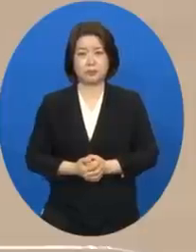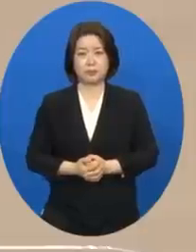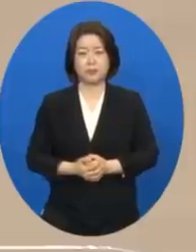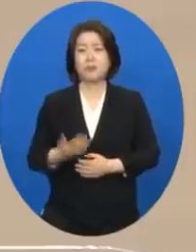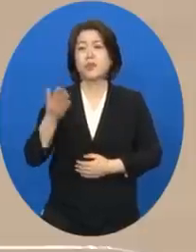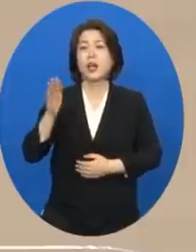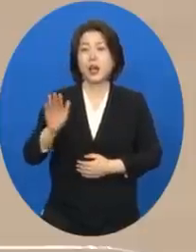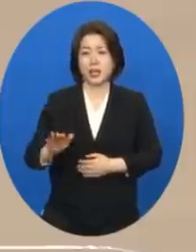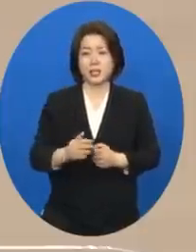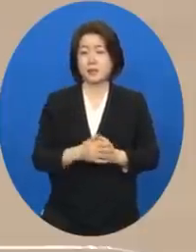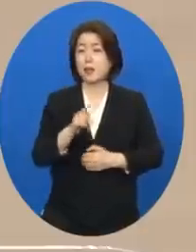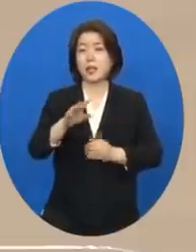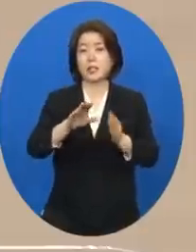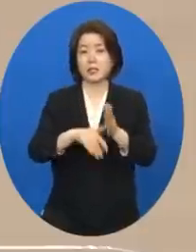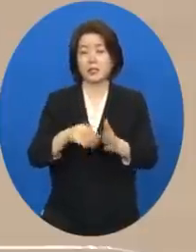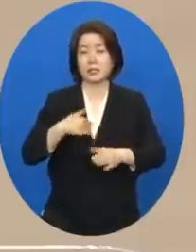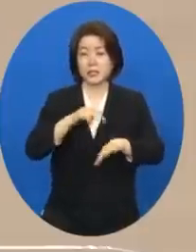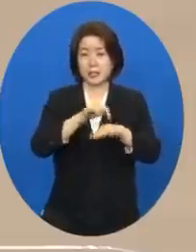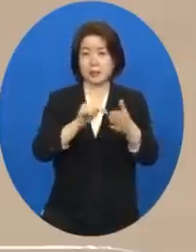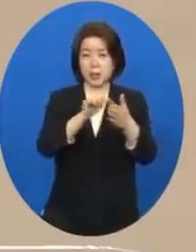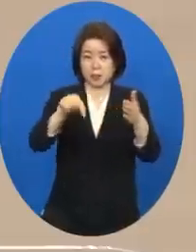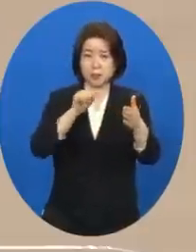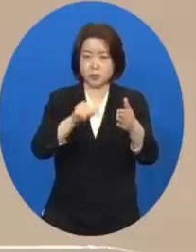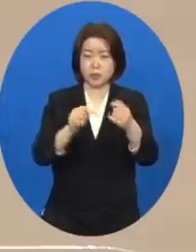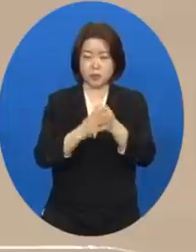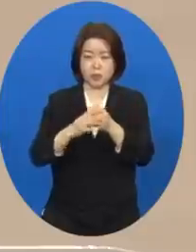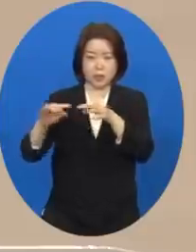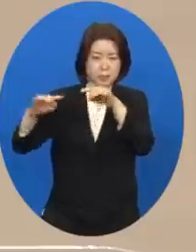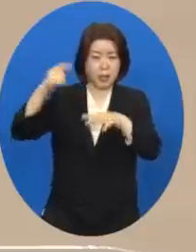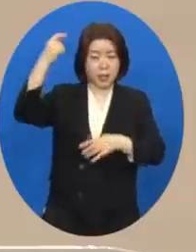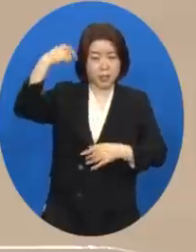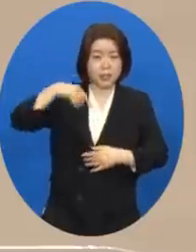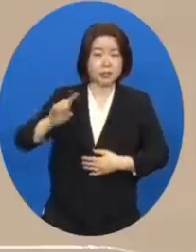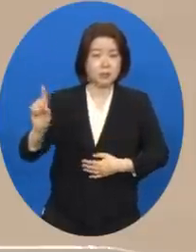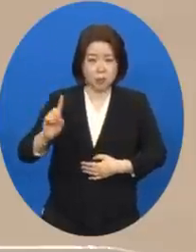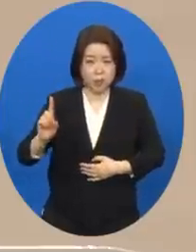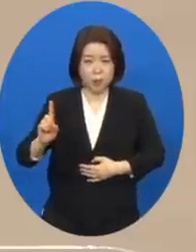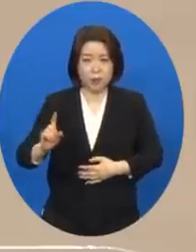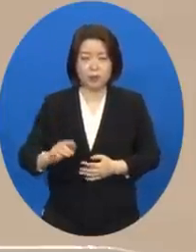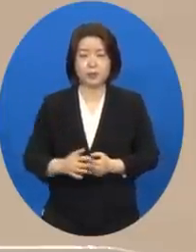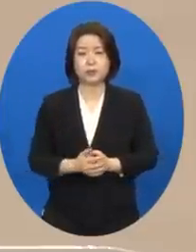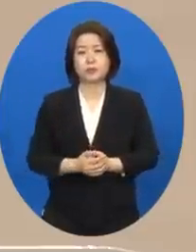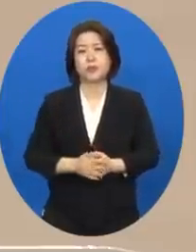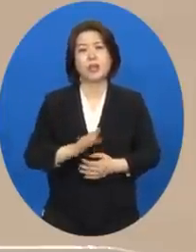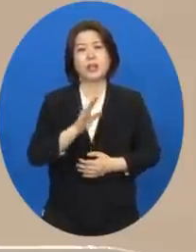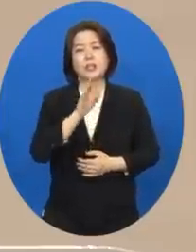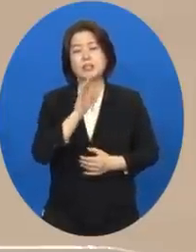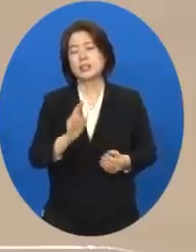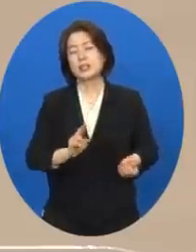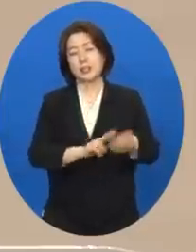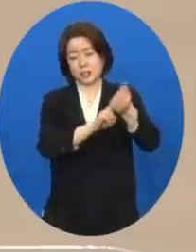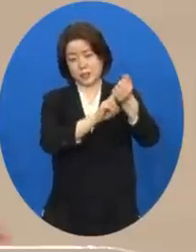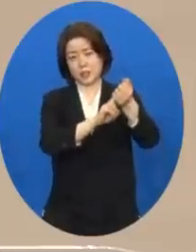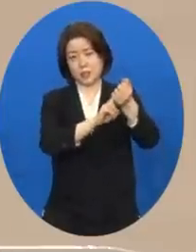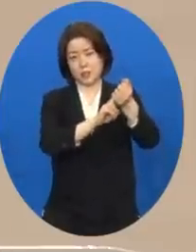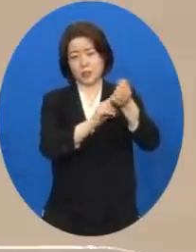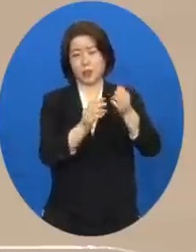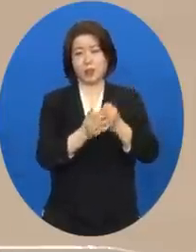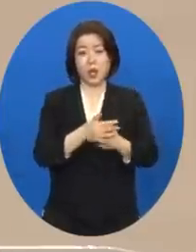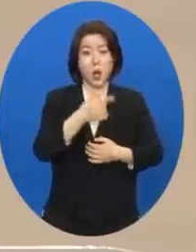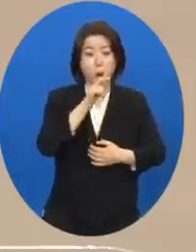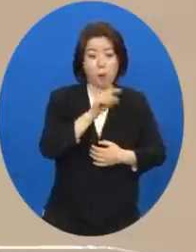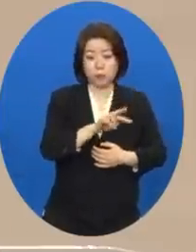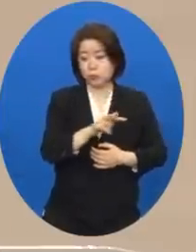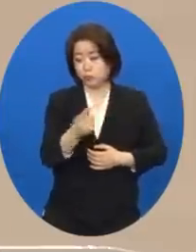그런 r 그때 제 마음에 확 그런 느낌이 오더라 진짜 기적은 물이 뭐